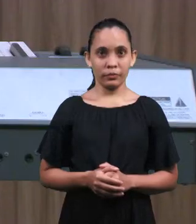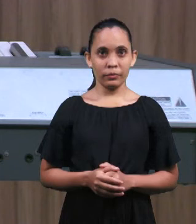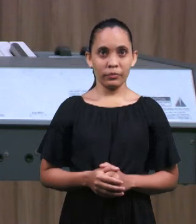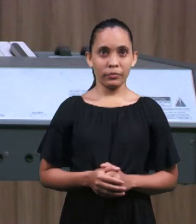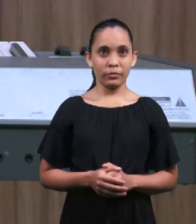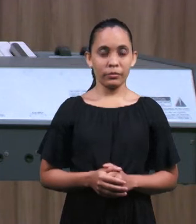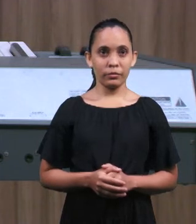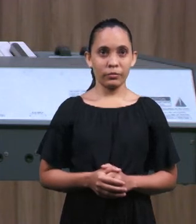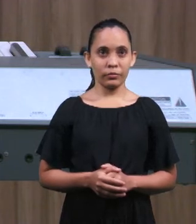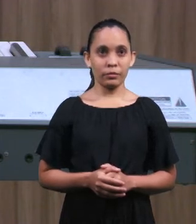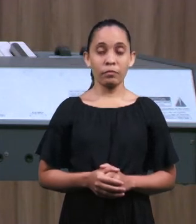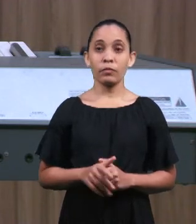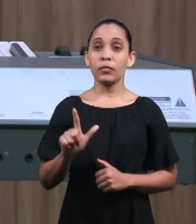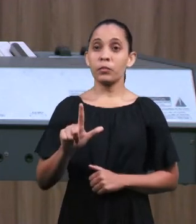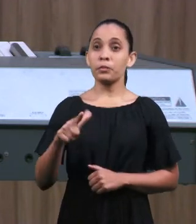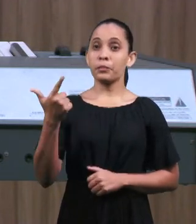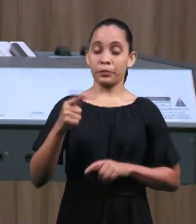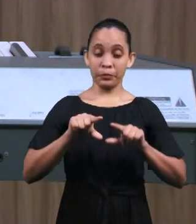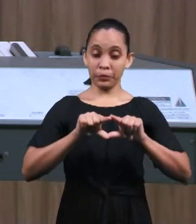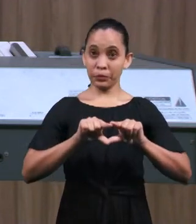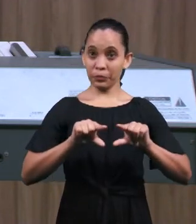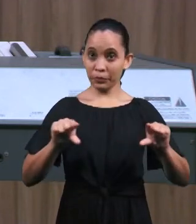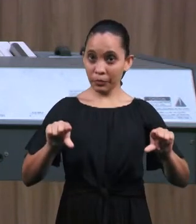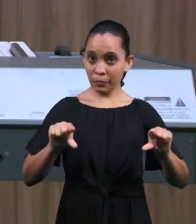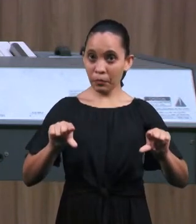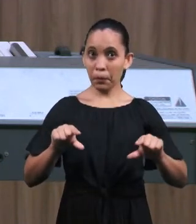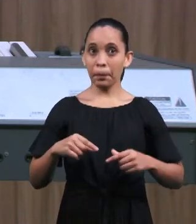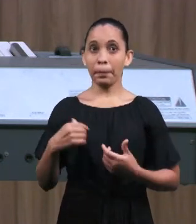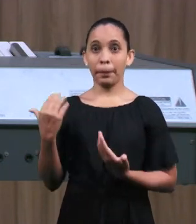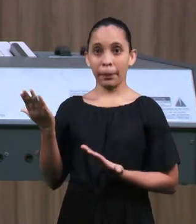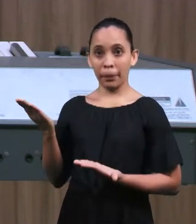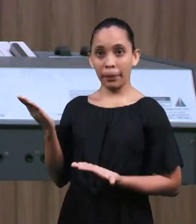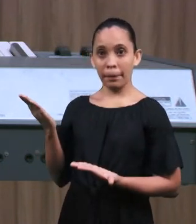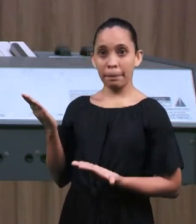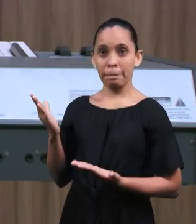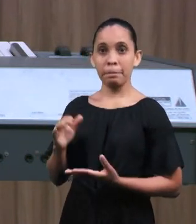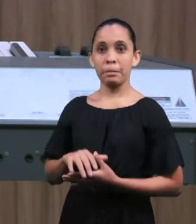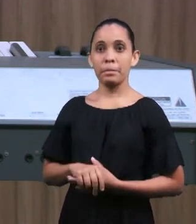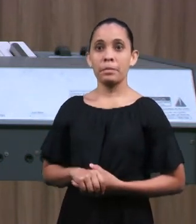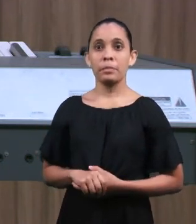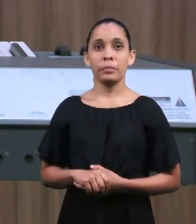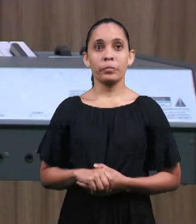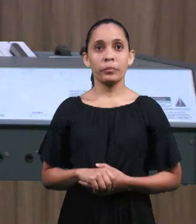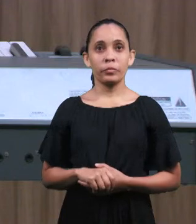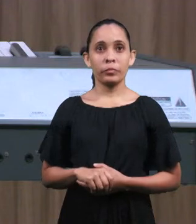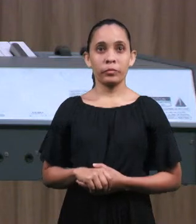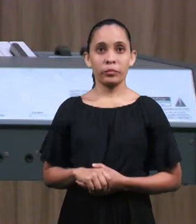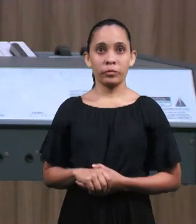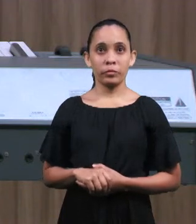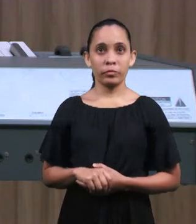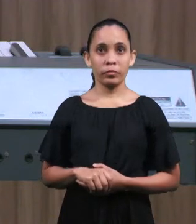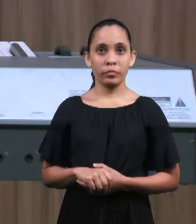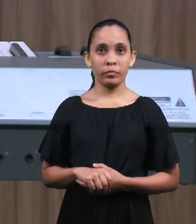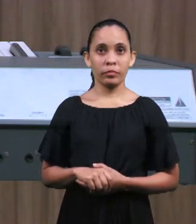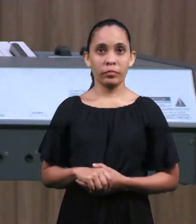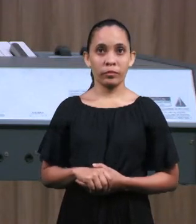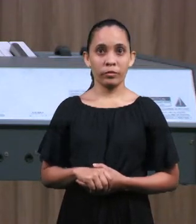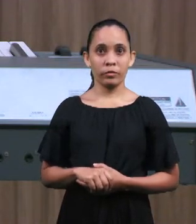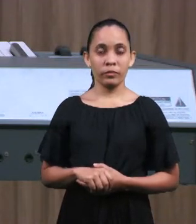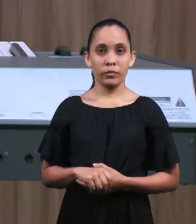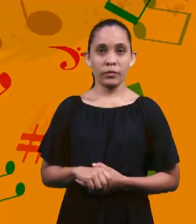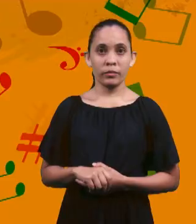La Próxima prochaine frase. phrase. Do, ré, mi, ré, mi, ré, do.